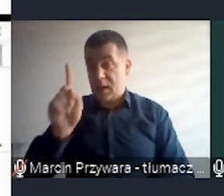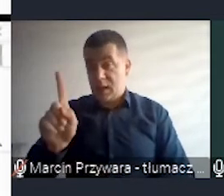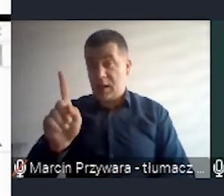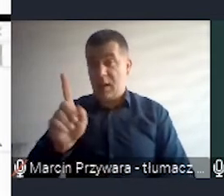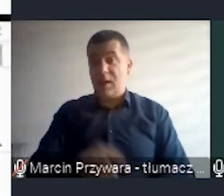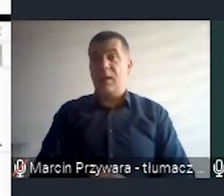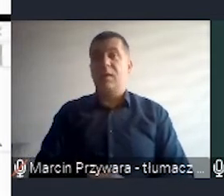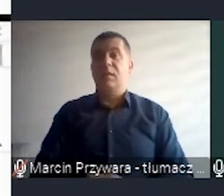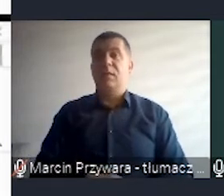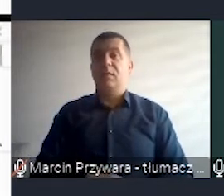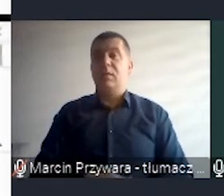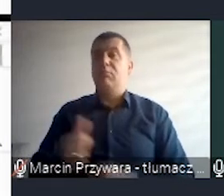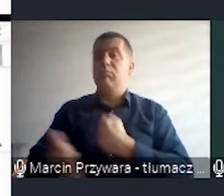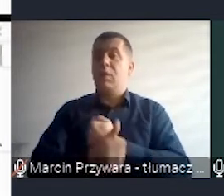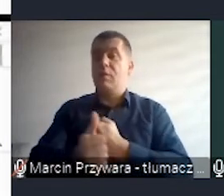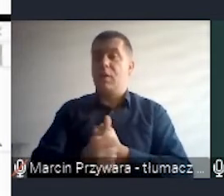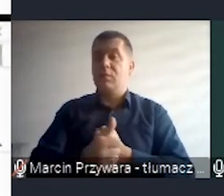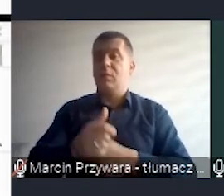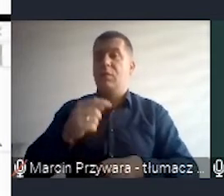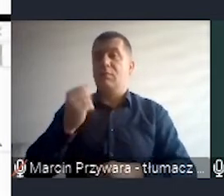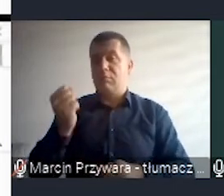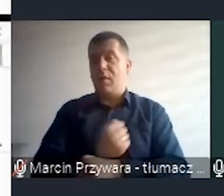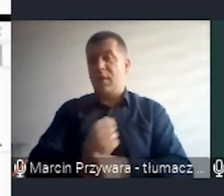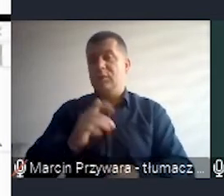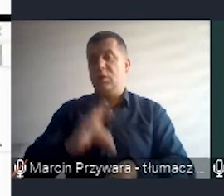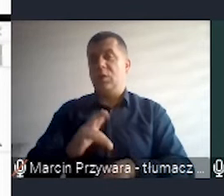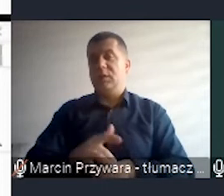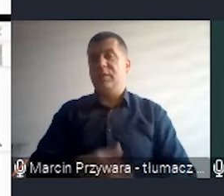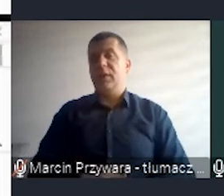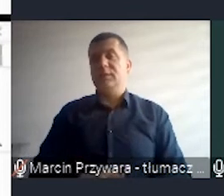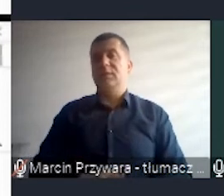ale powoduje poważne konsekwencje.